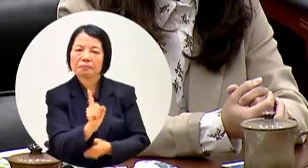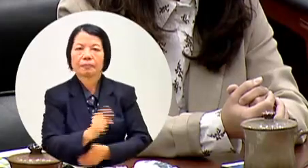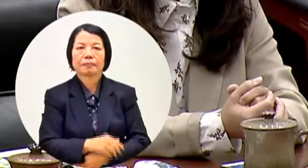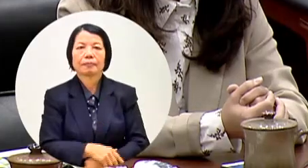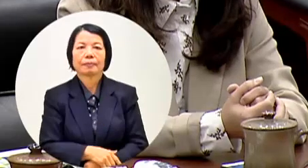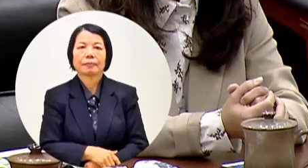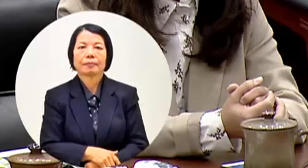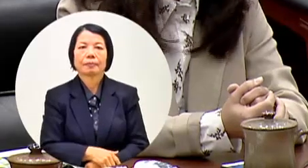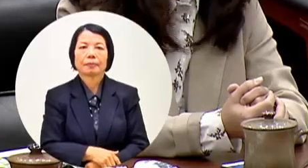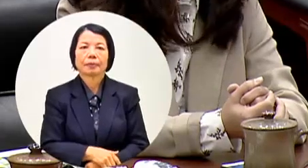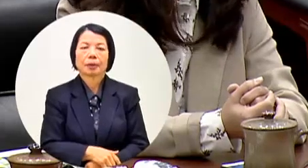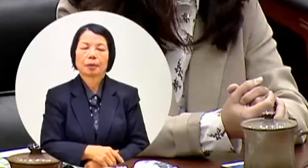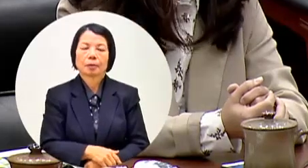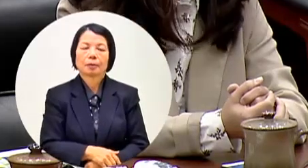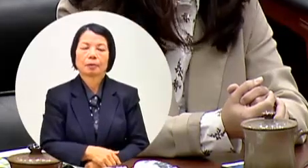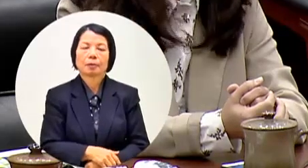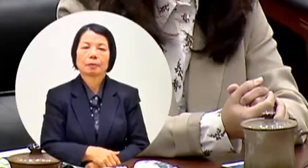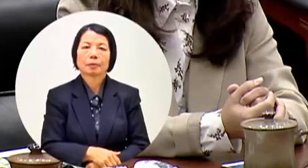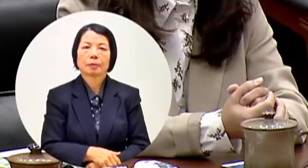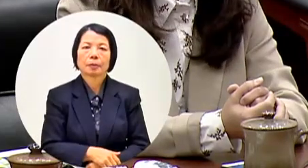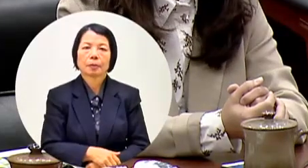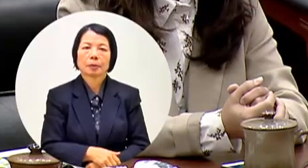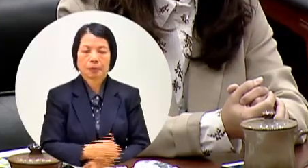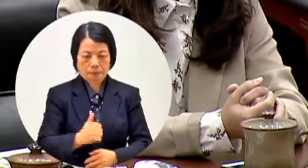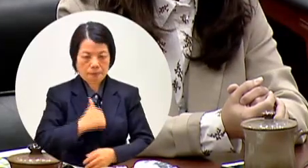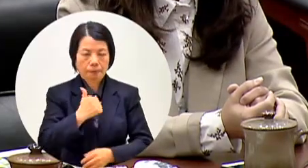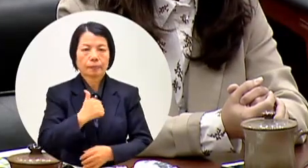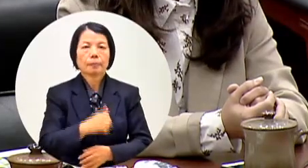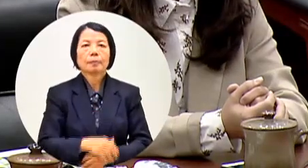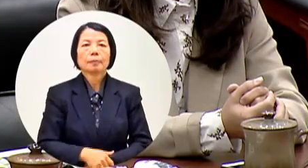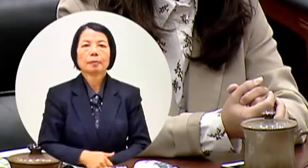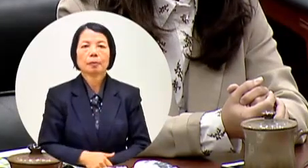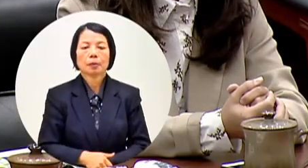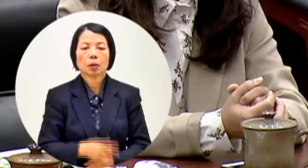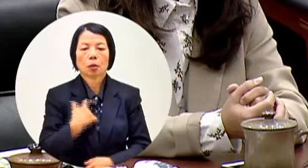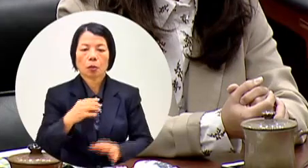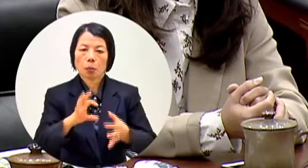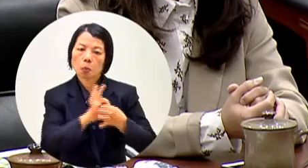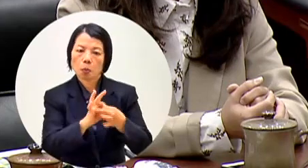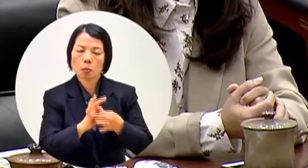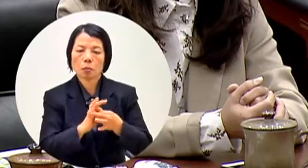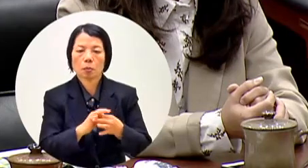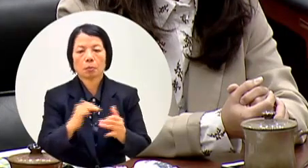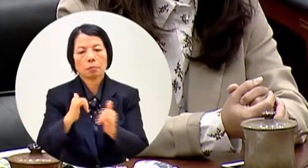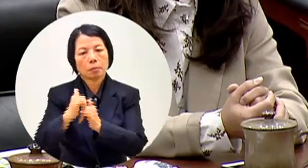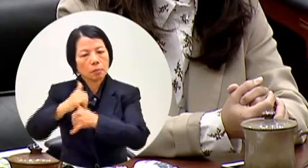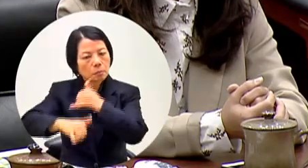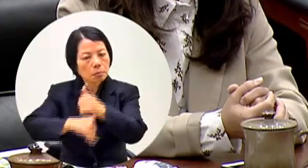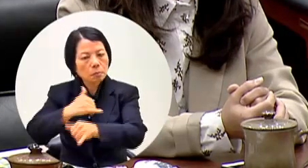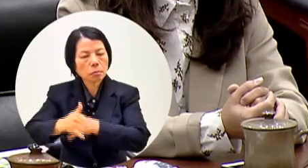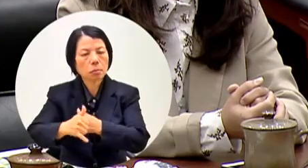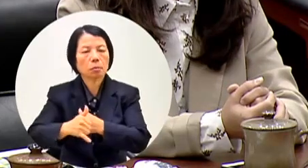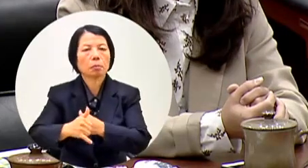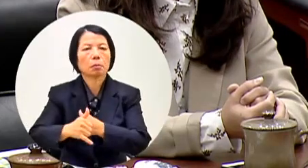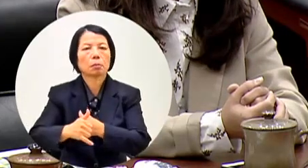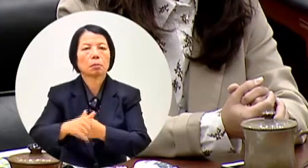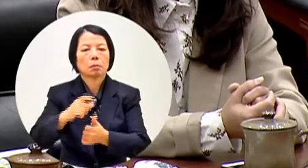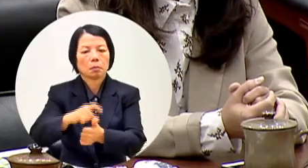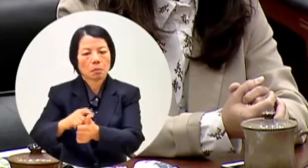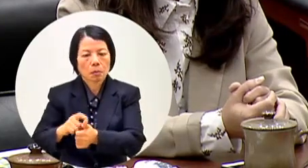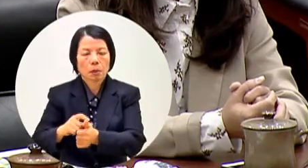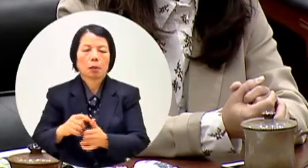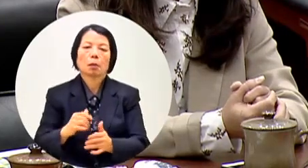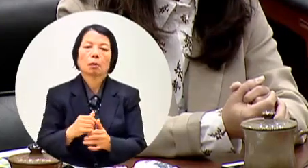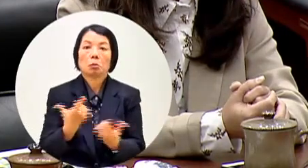那最后我想要提的就是，其实我们关心的民生议题也包含了我们的民